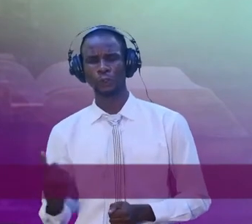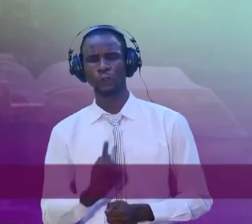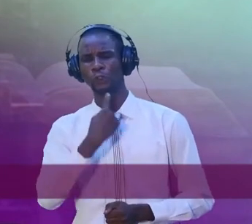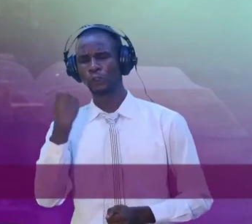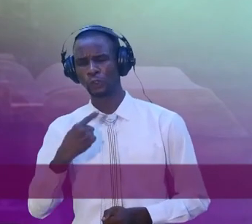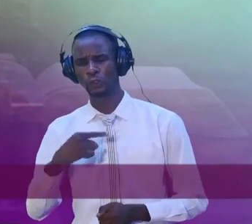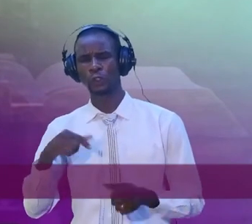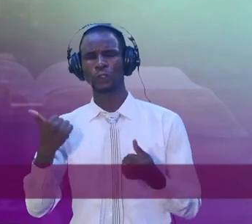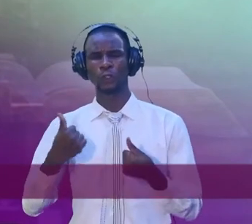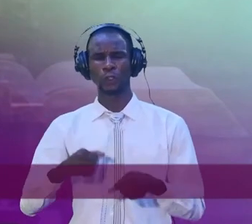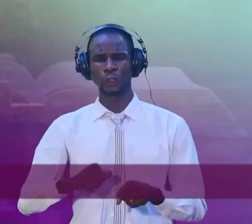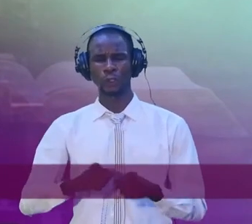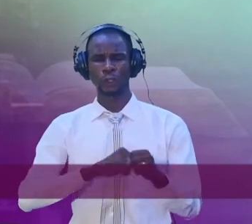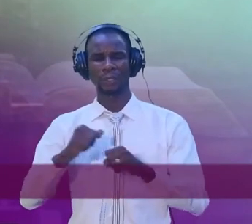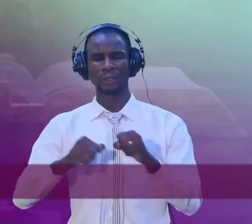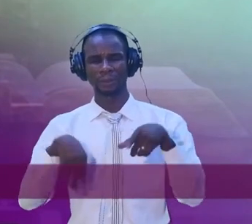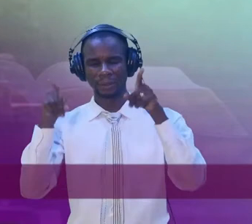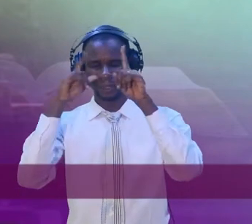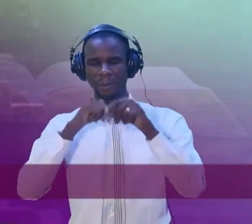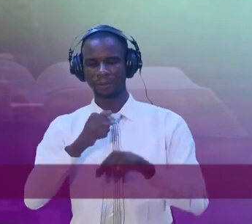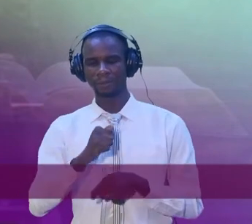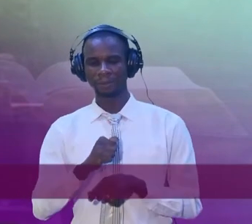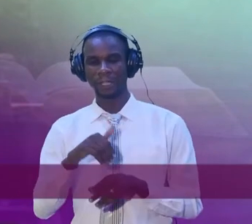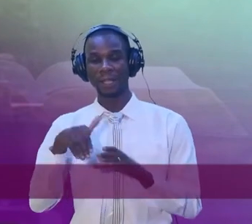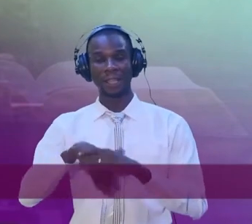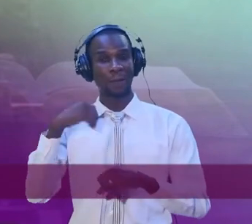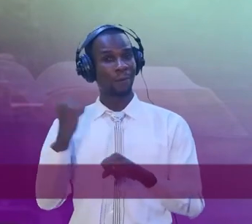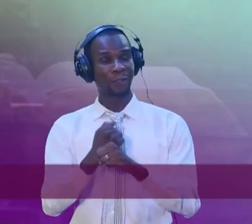ya kwamba anayesema kwamba hali yako